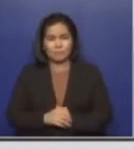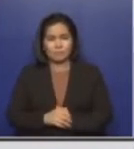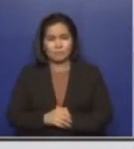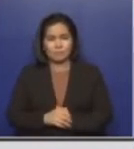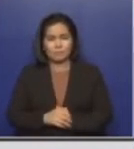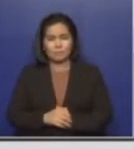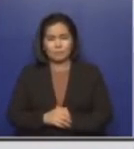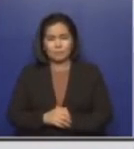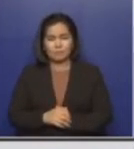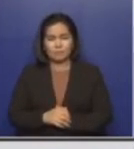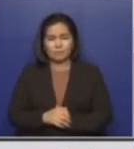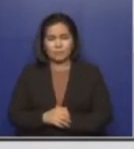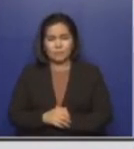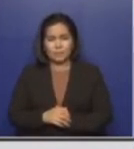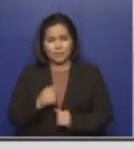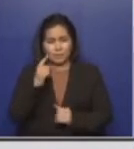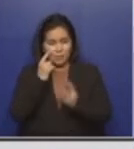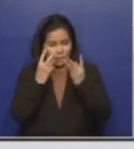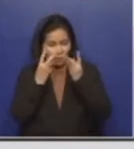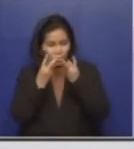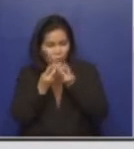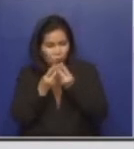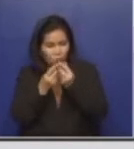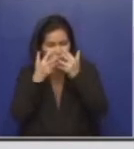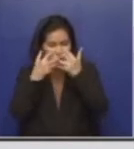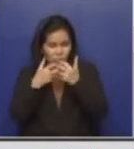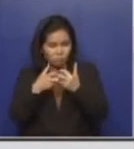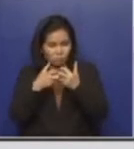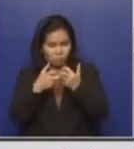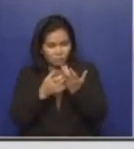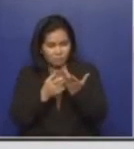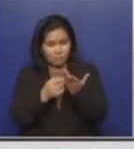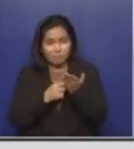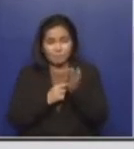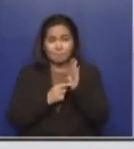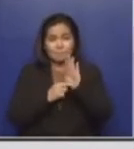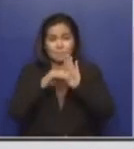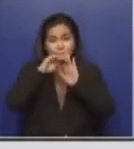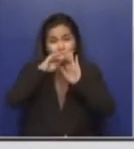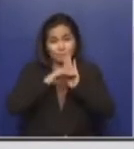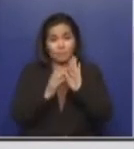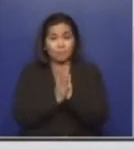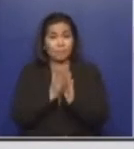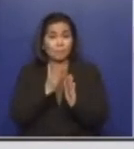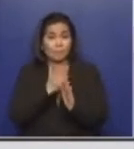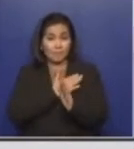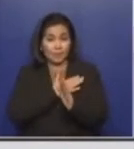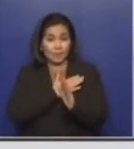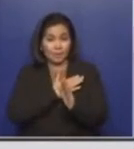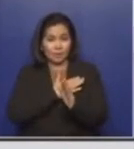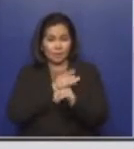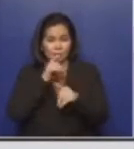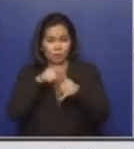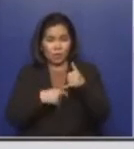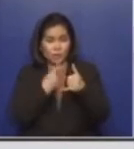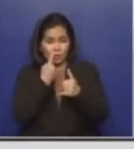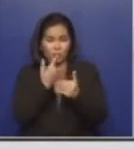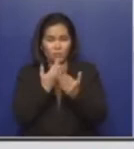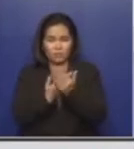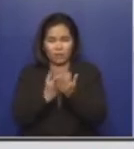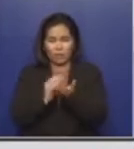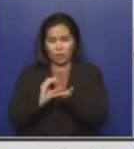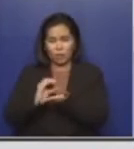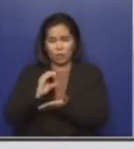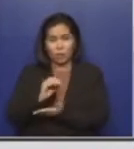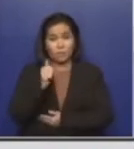เมื่อคิดเฉลี่ยออกมาให้ทั้งภิกษุและสามเณรต่อรูปต่อองค์น่ะเพียงต